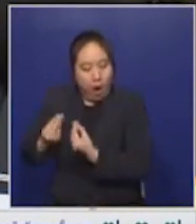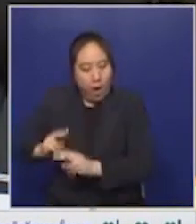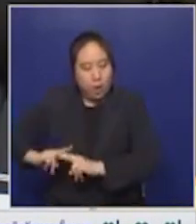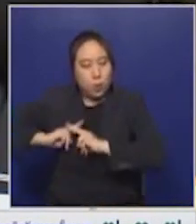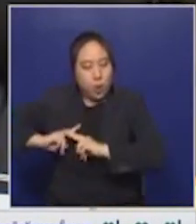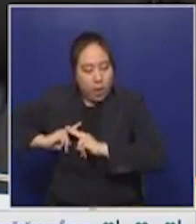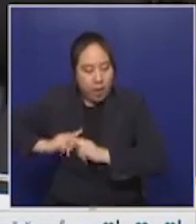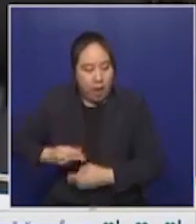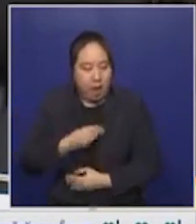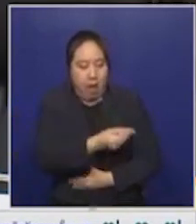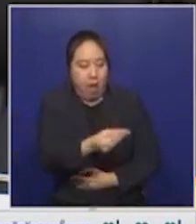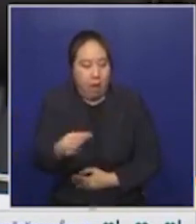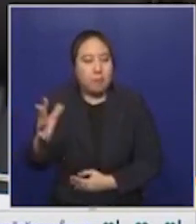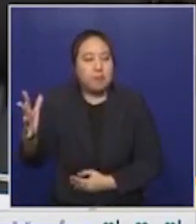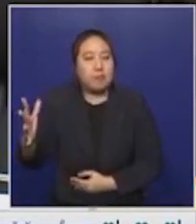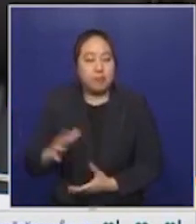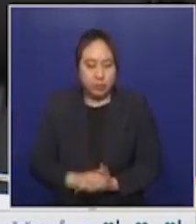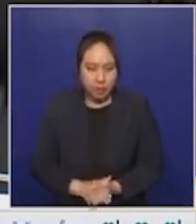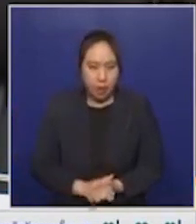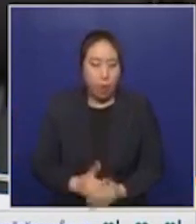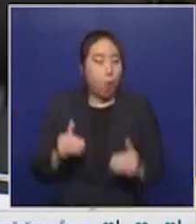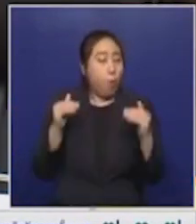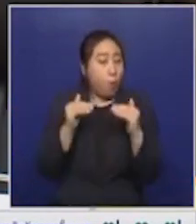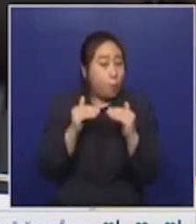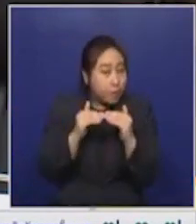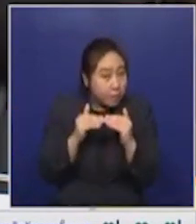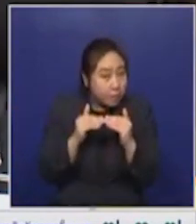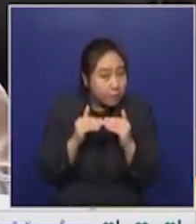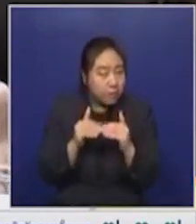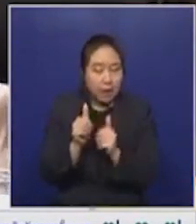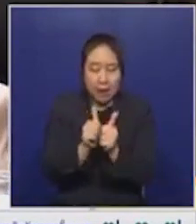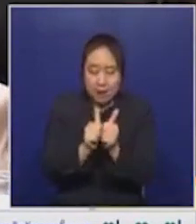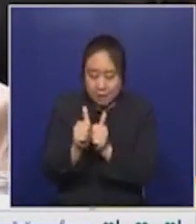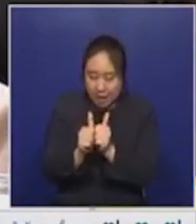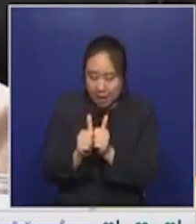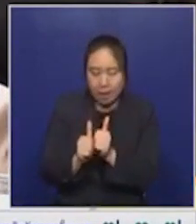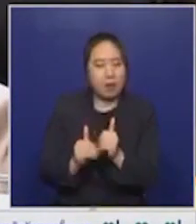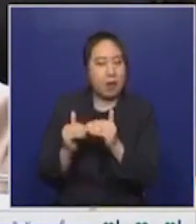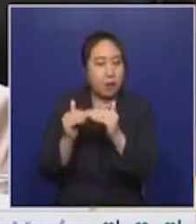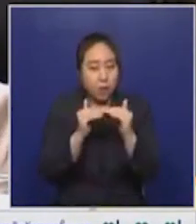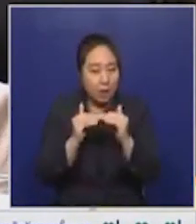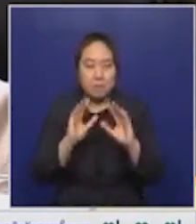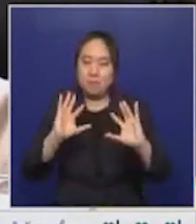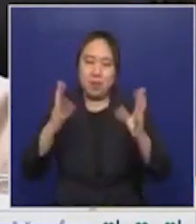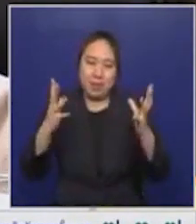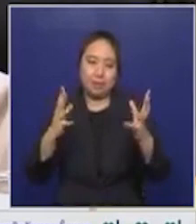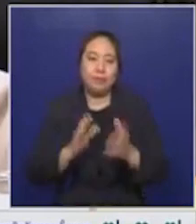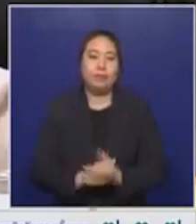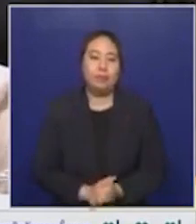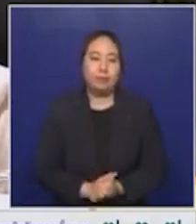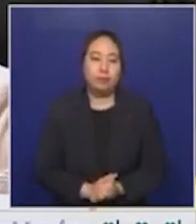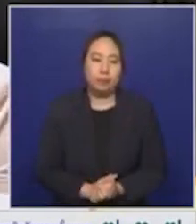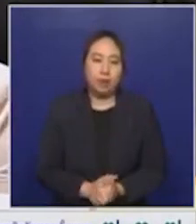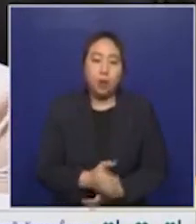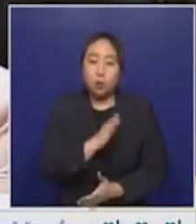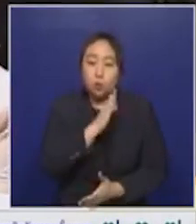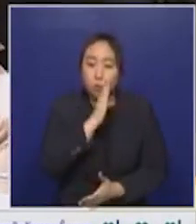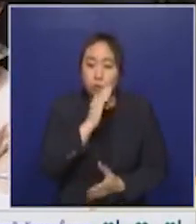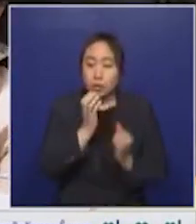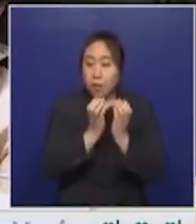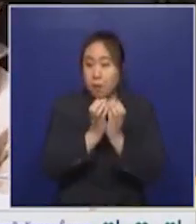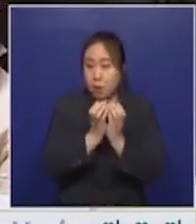นะครับมีความยุติธรรมความเป็นธรรมในการแข่งขันสวมหน้าจะไม่มีถ้ารักนูนเป็น